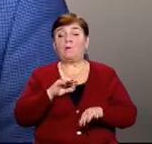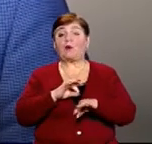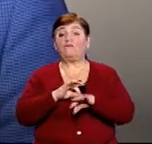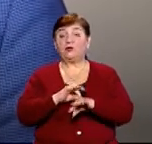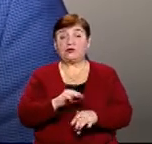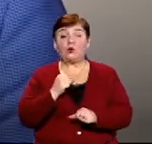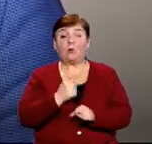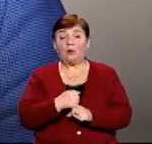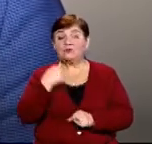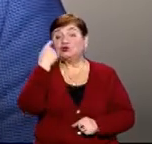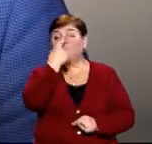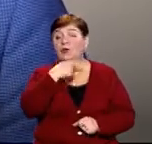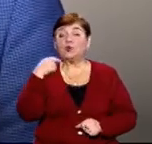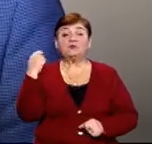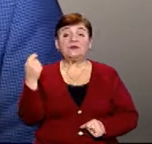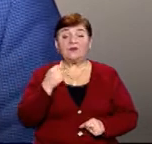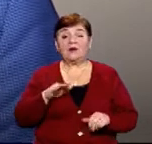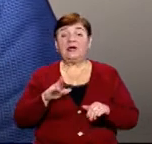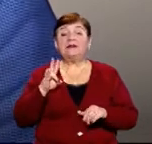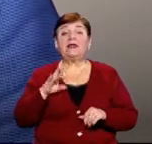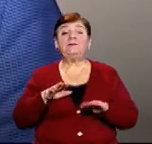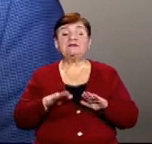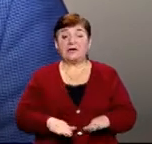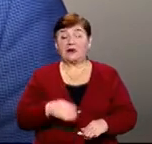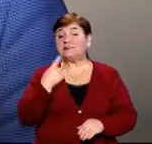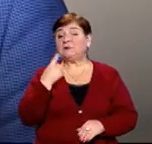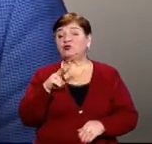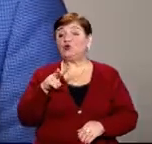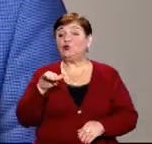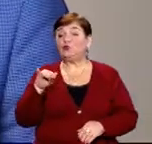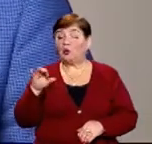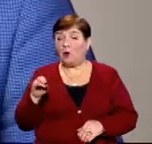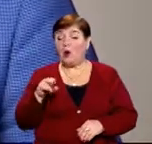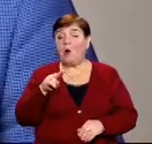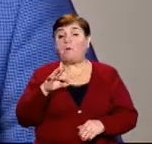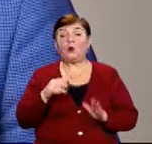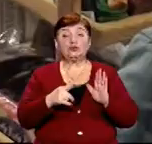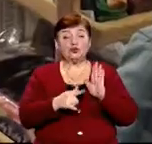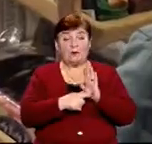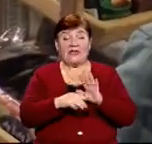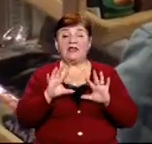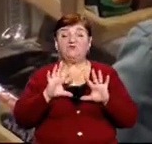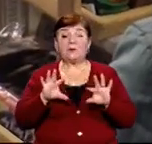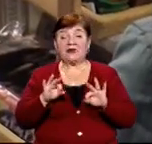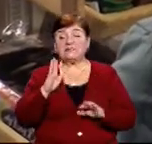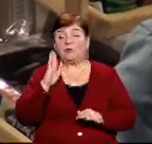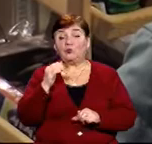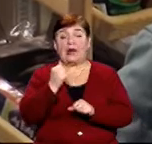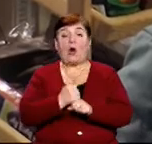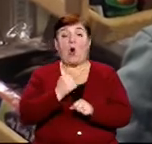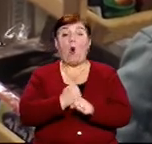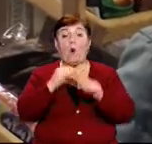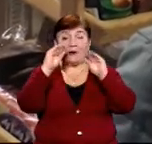з суб'єктами господарювання на місцях. Після цього, з 1 лютого по 7 лютого, інформація буде